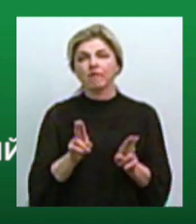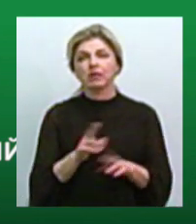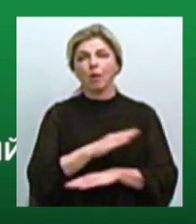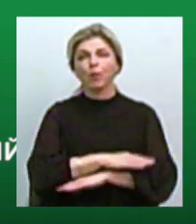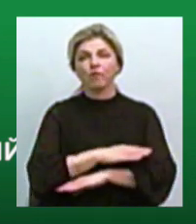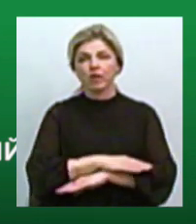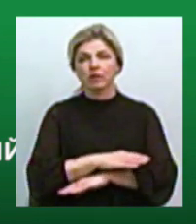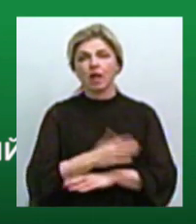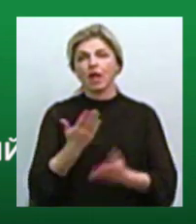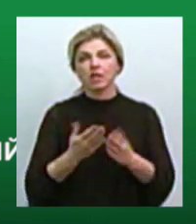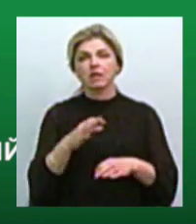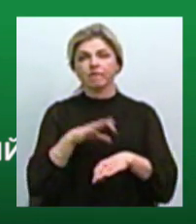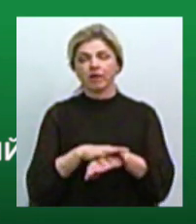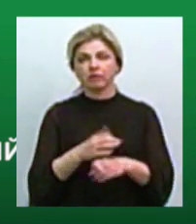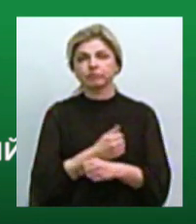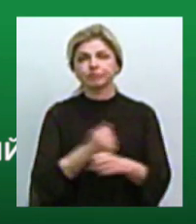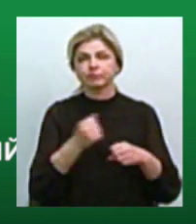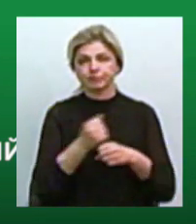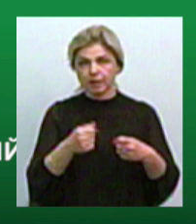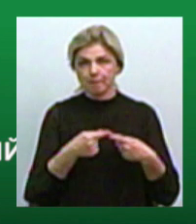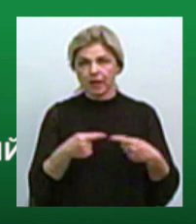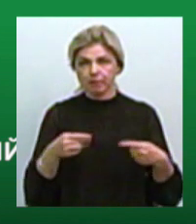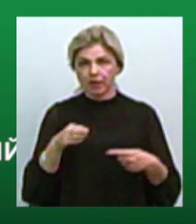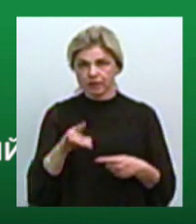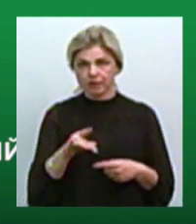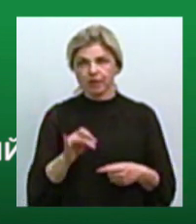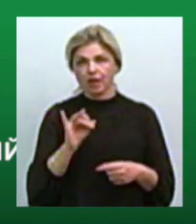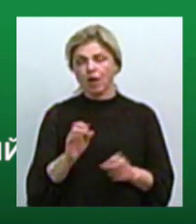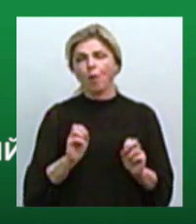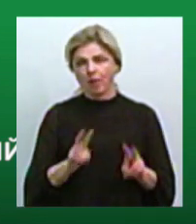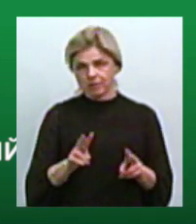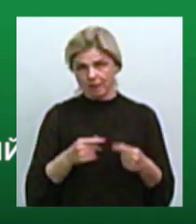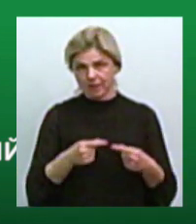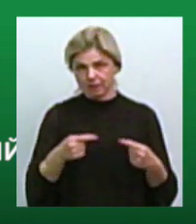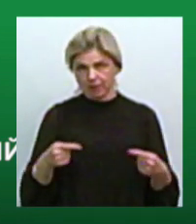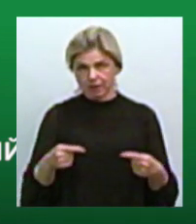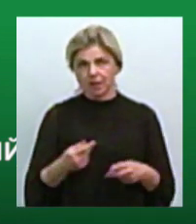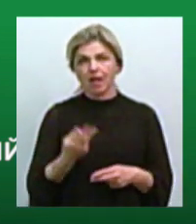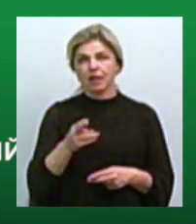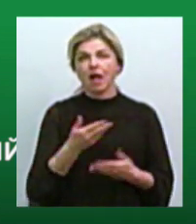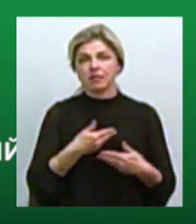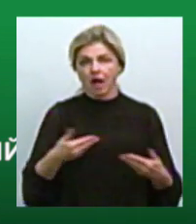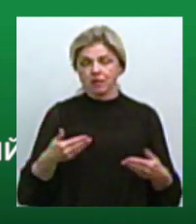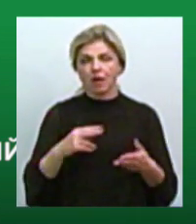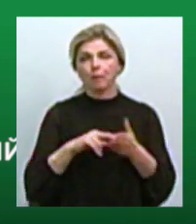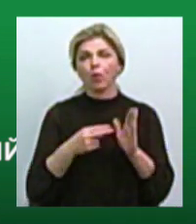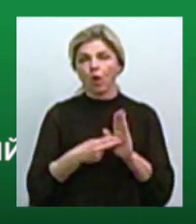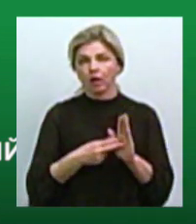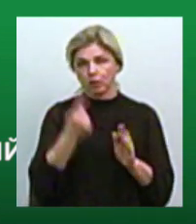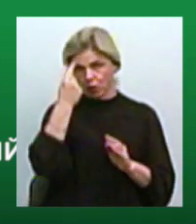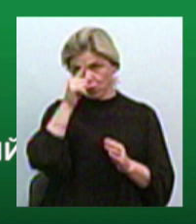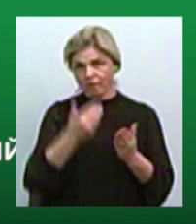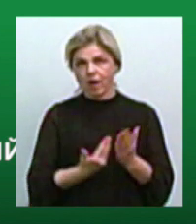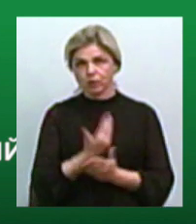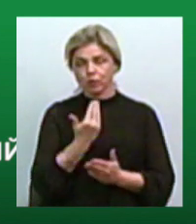при виявленні вибухонебезпечних предметів та підозрілих предметів. Для нас цей проєкт є новаторським, тому